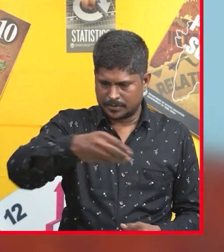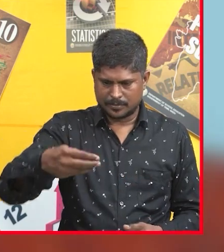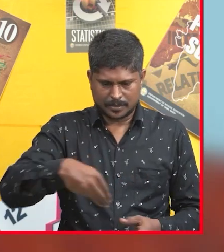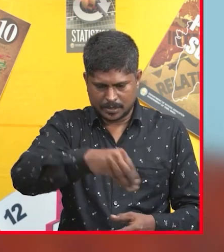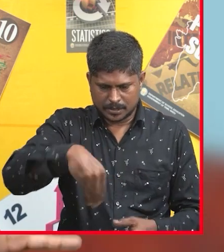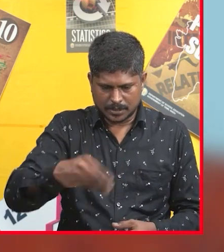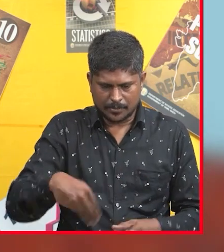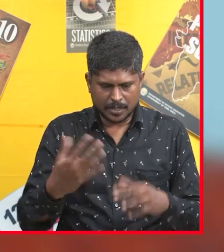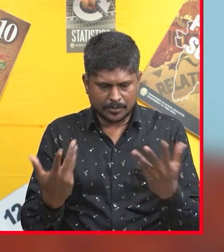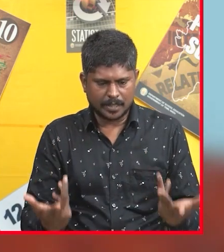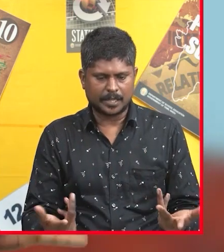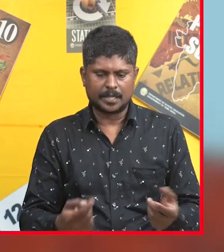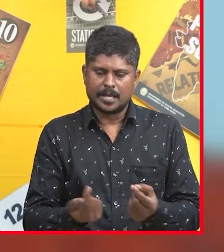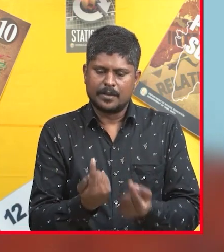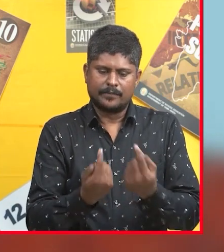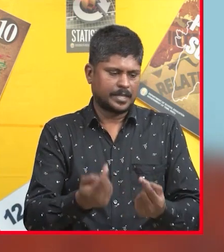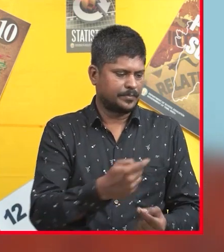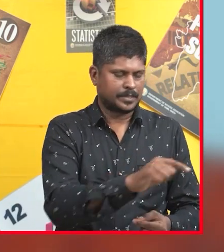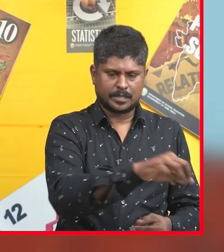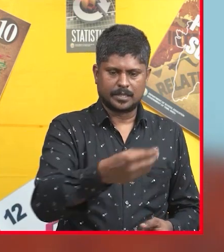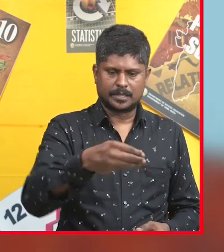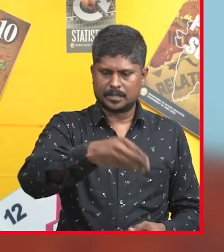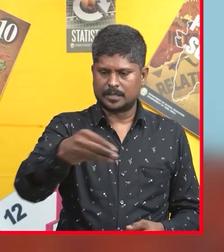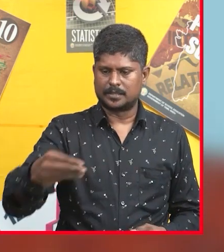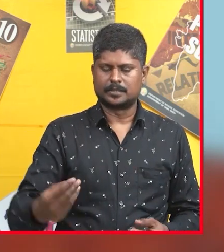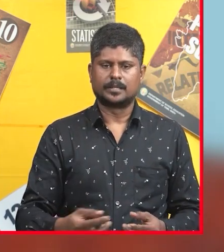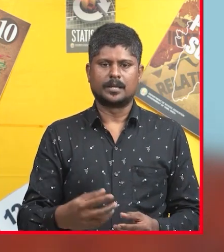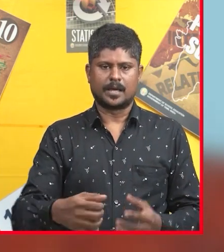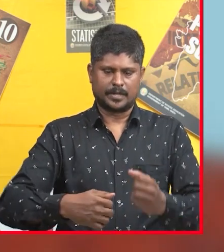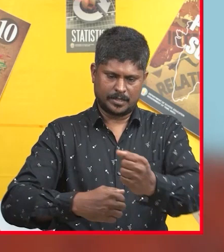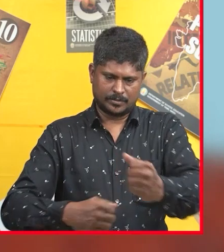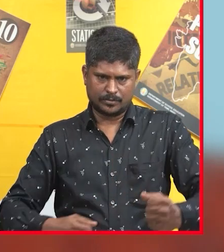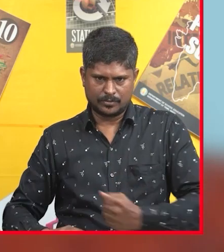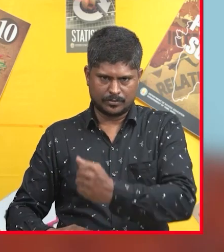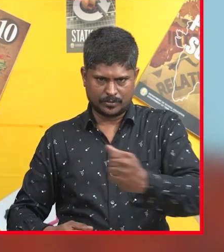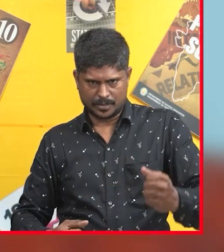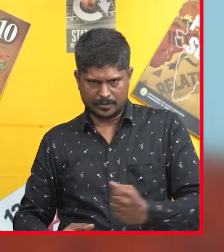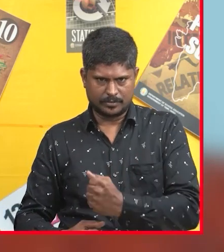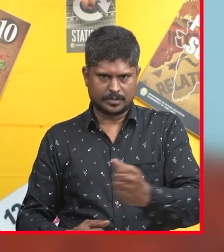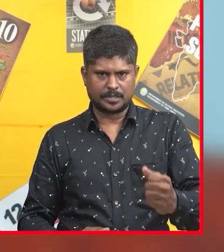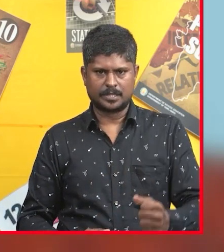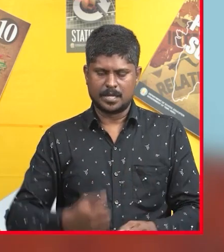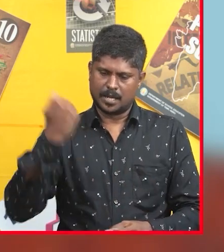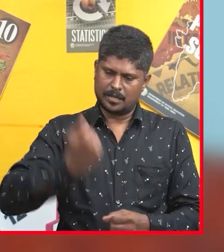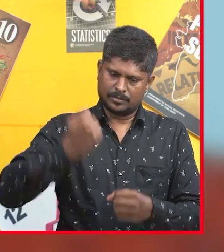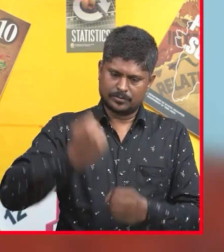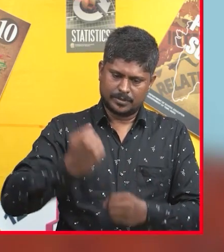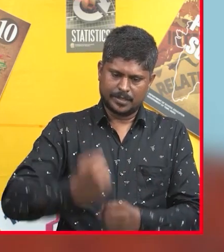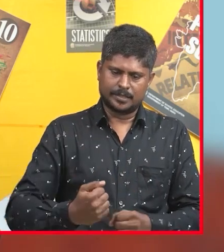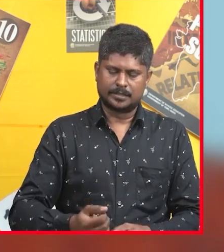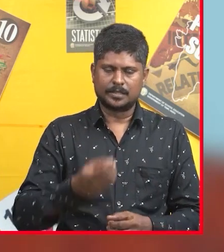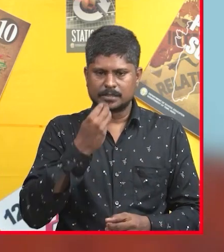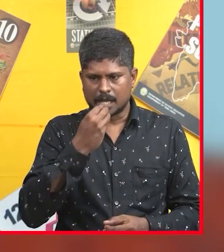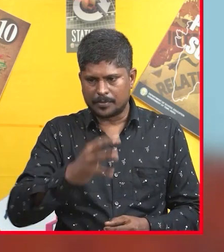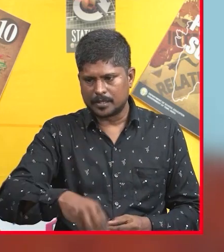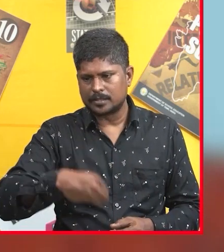இருக்காது. விதைப்பதற்காக வைக்கப்பட்டிருந்த திணைய உரலில் இட்டு குத்தி எடுத்து விருந்தினருக்கு